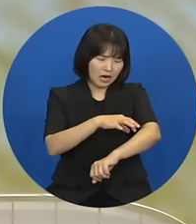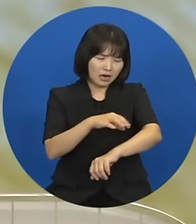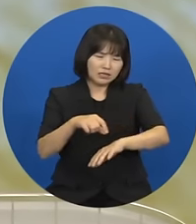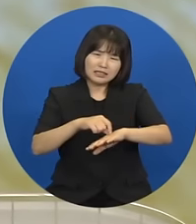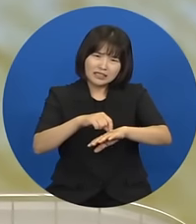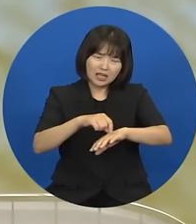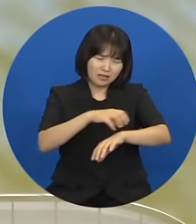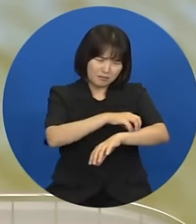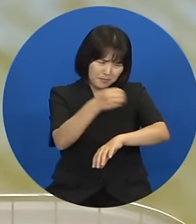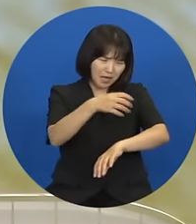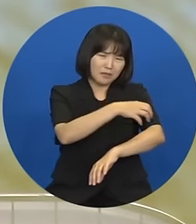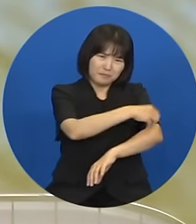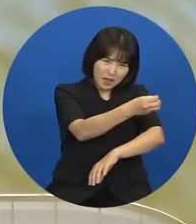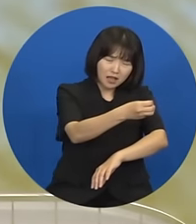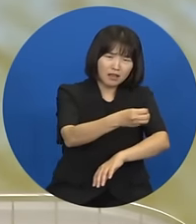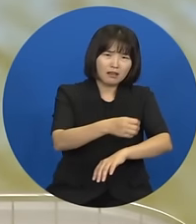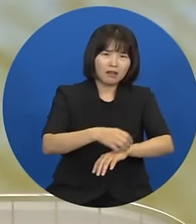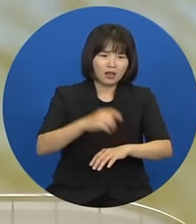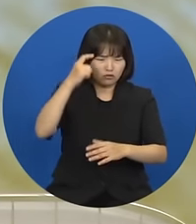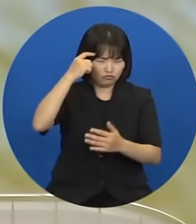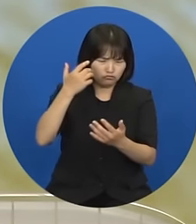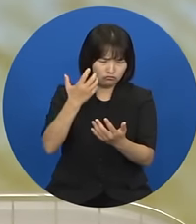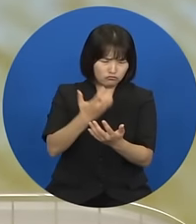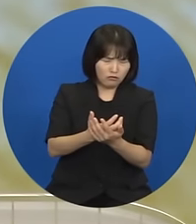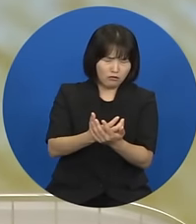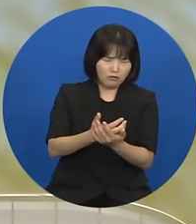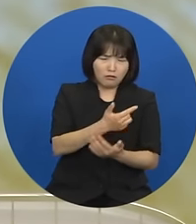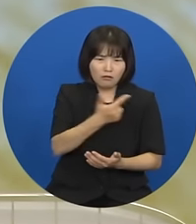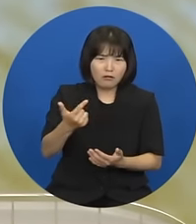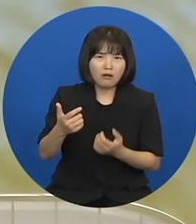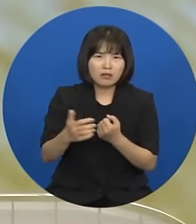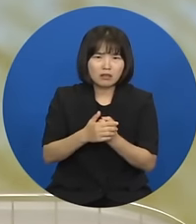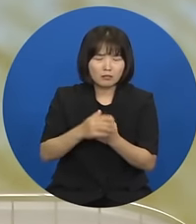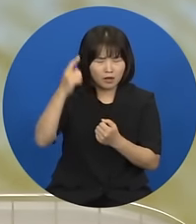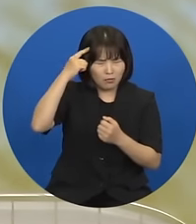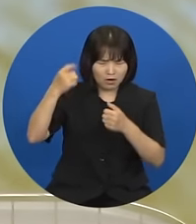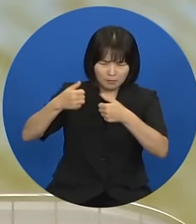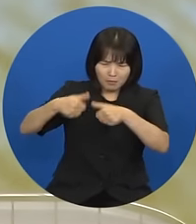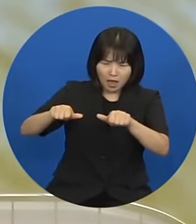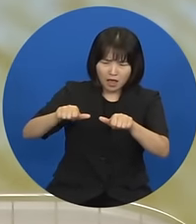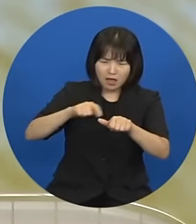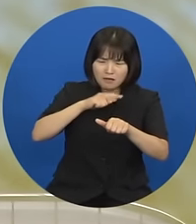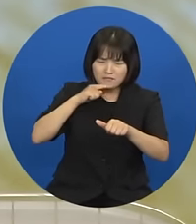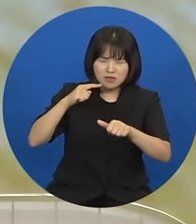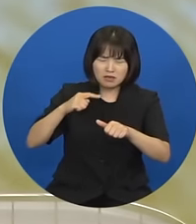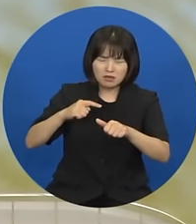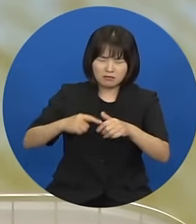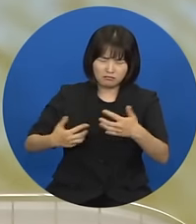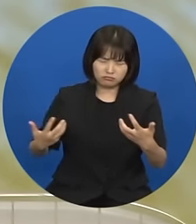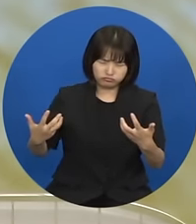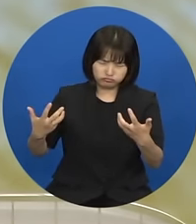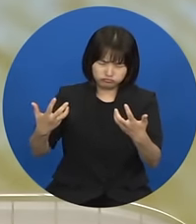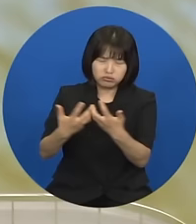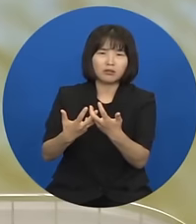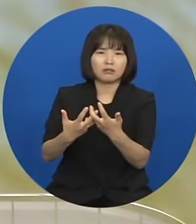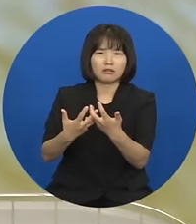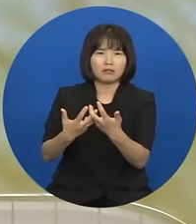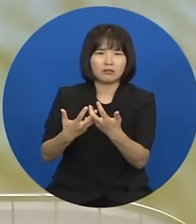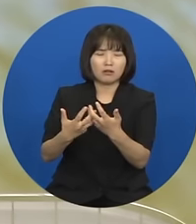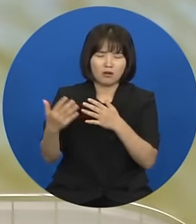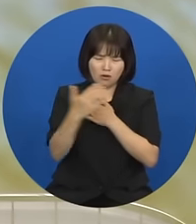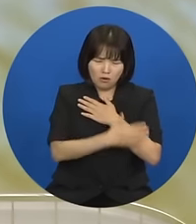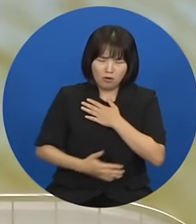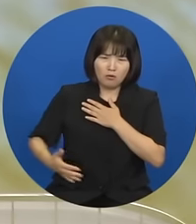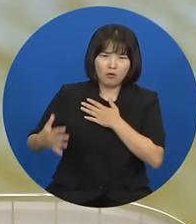나가고 얼마나 충격이 심했는지 머리가 깨어지고 머리에 피가 차올랐습니다. 온몸의